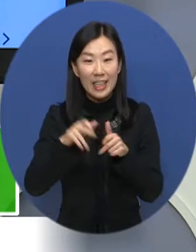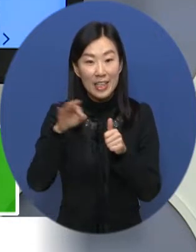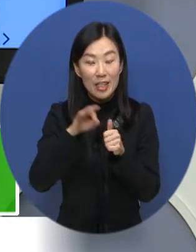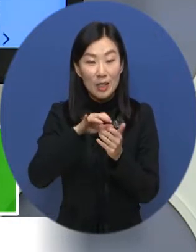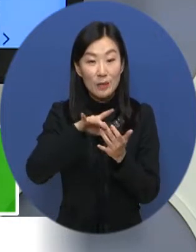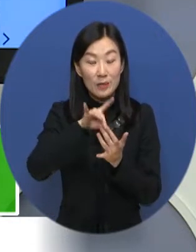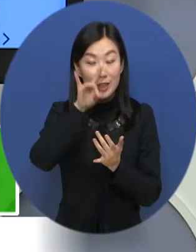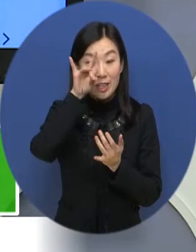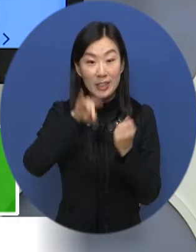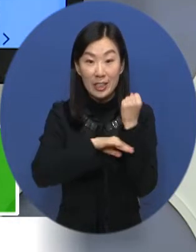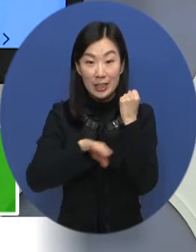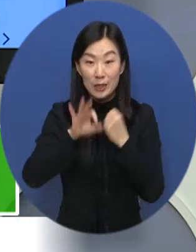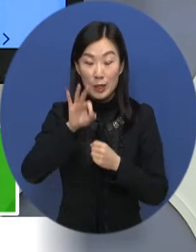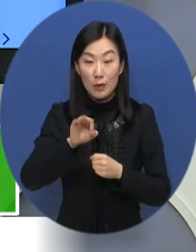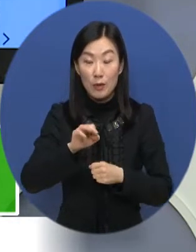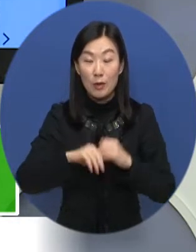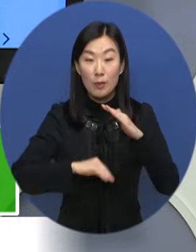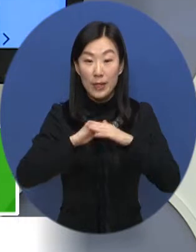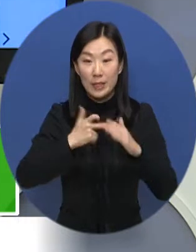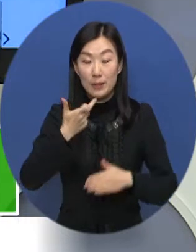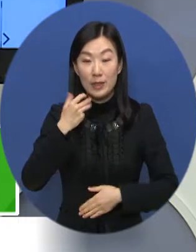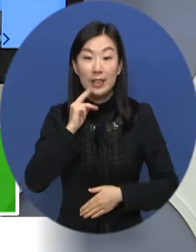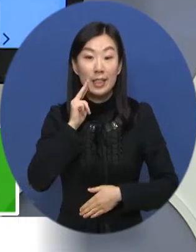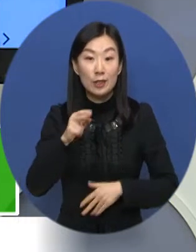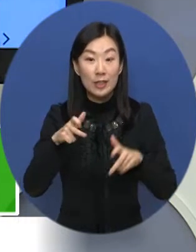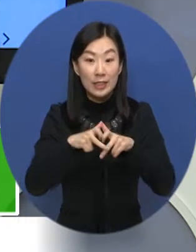조정됩니다. 장애연금수급자격기준은